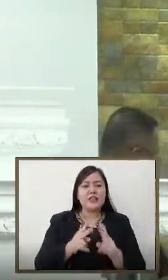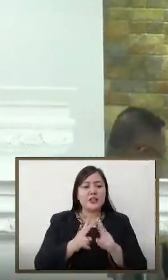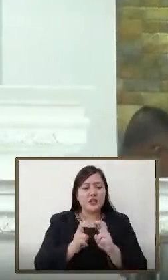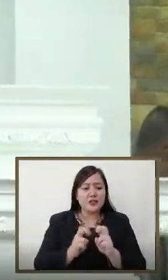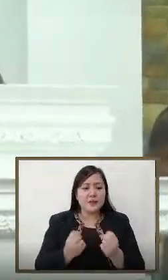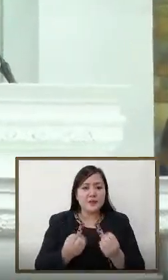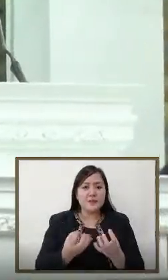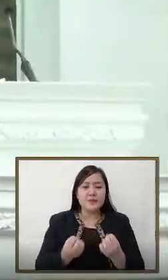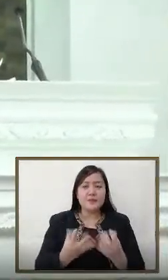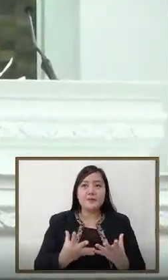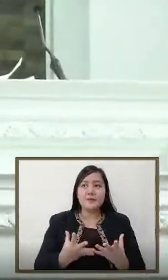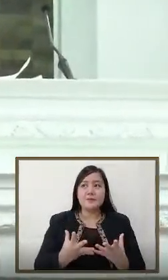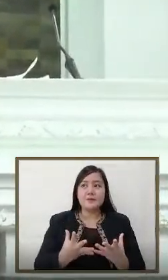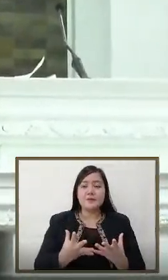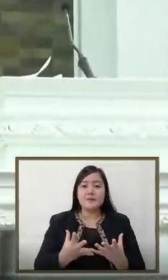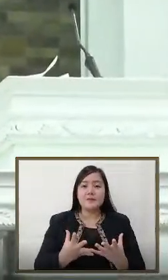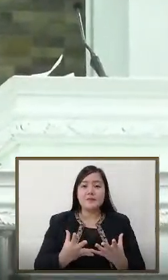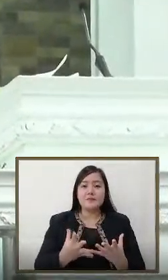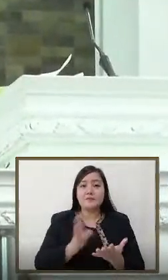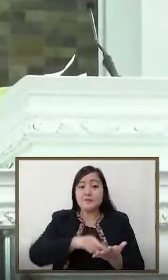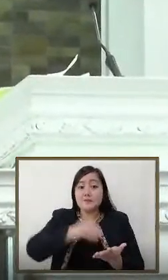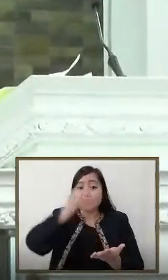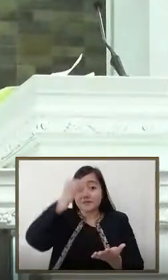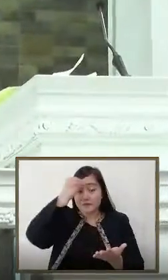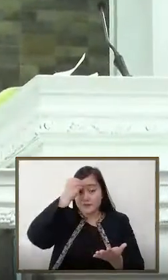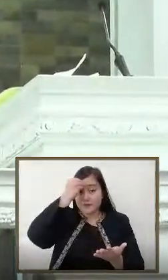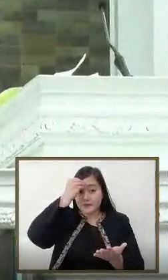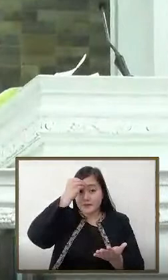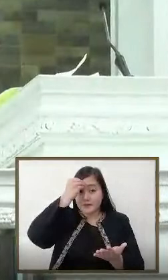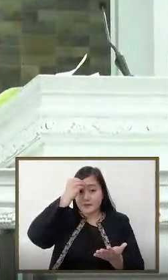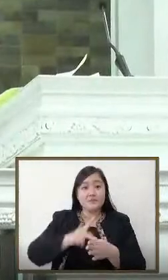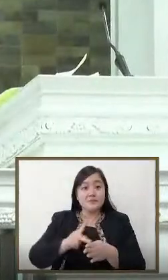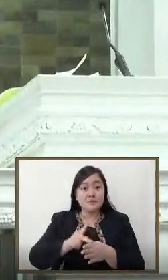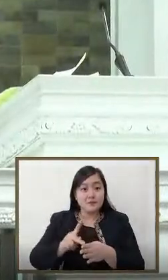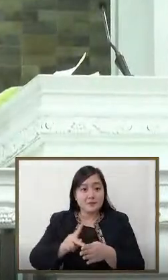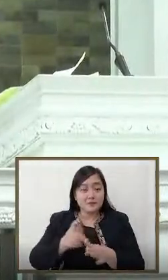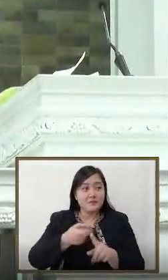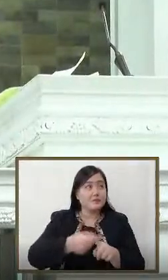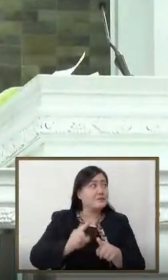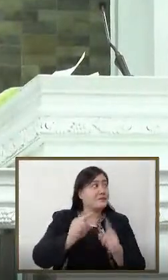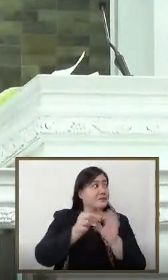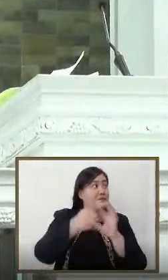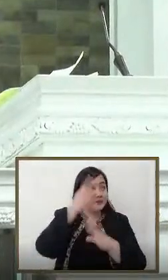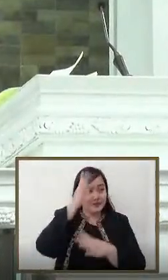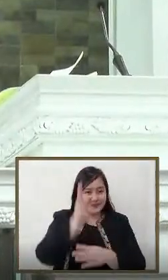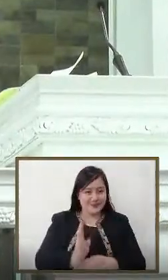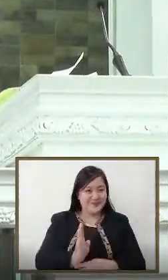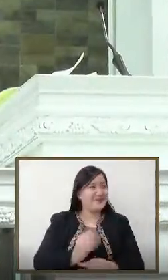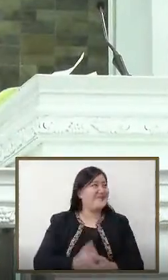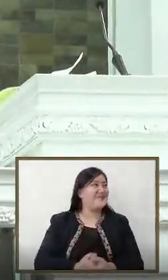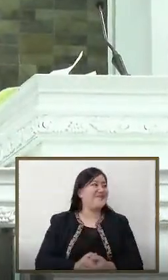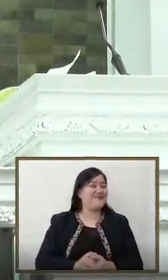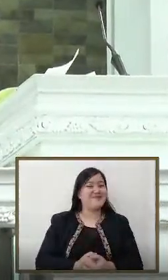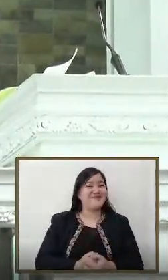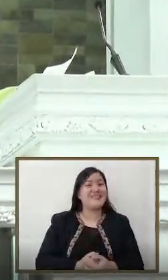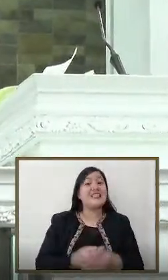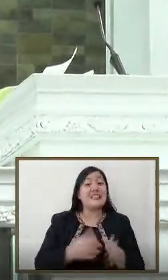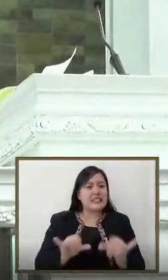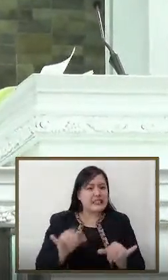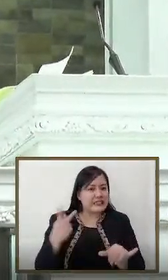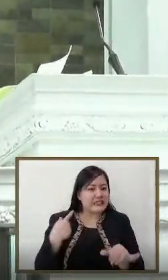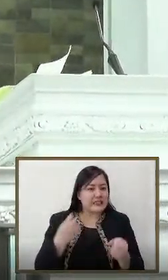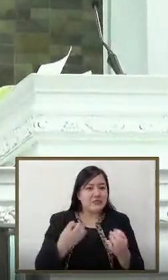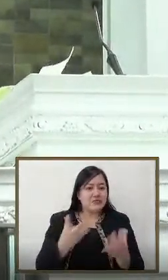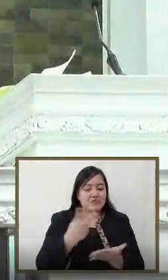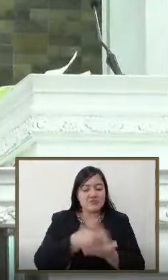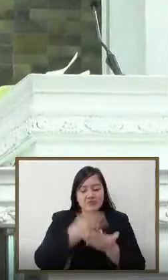nating napakinggang mga prinsipyo from God's Word, ay marami pa rin bumabagsak